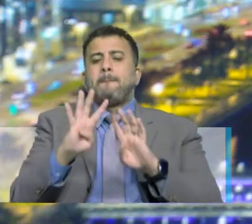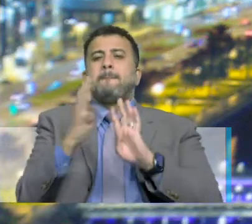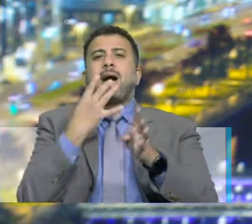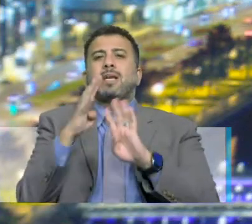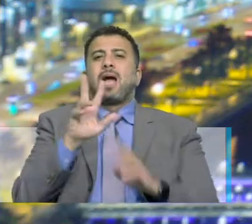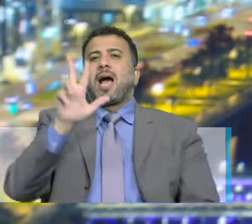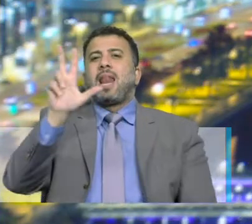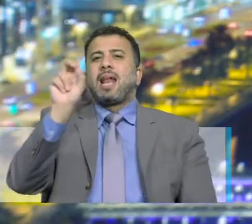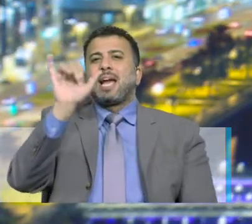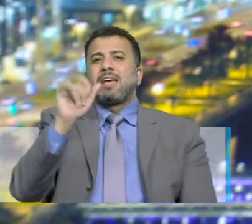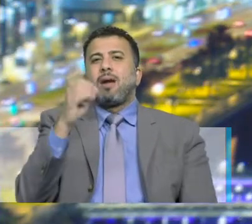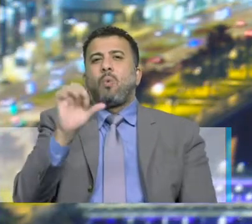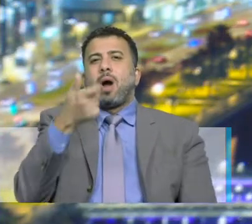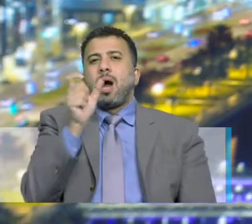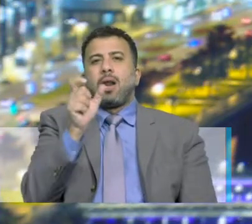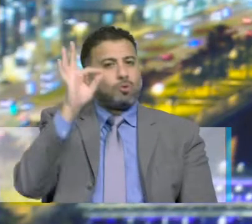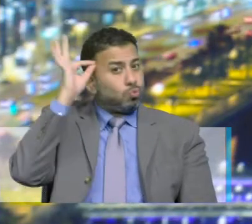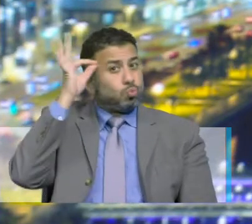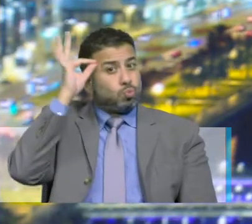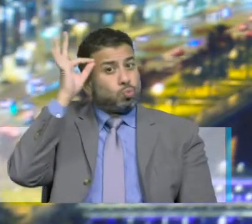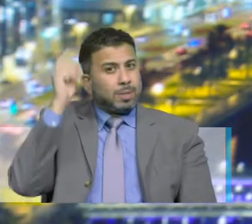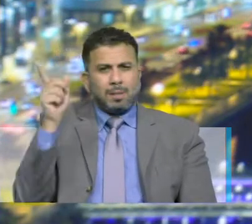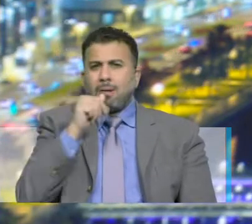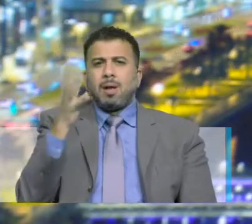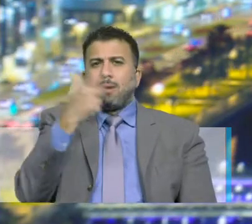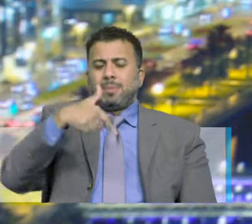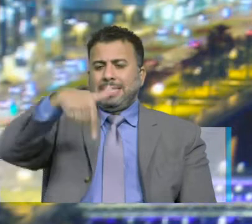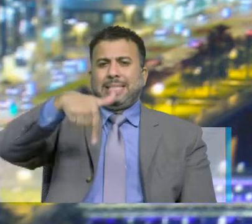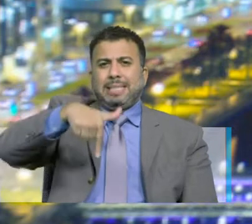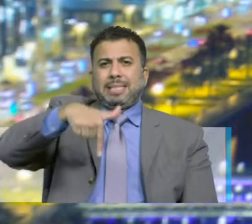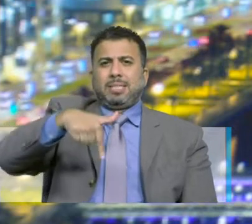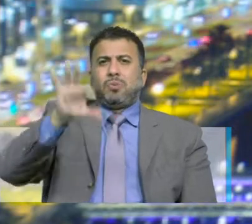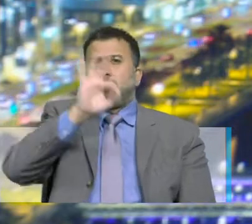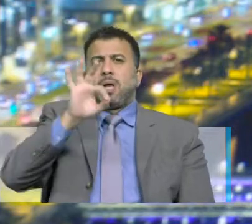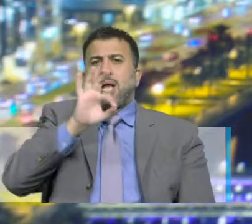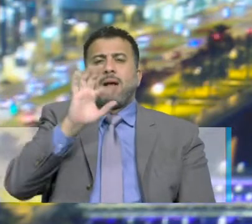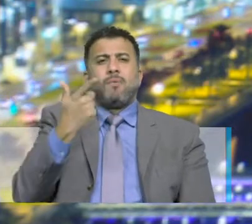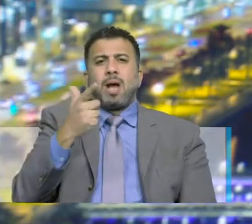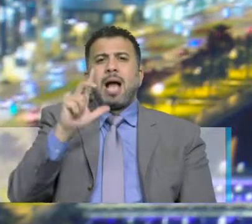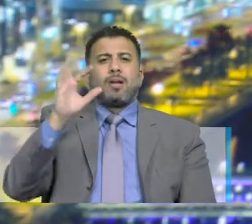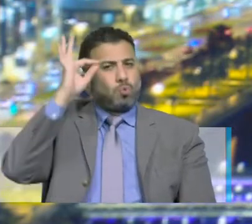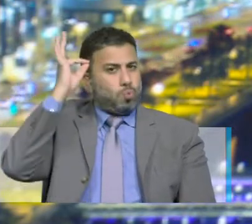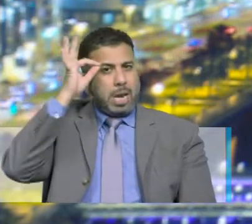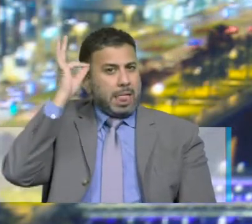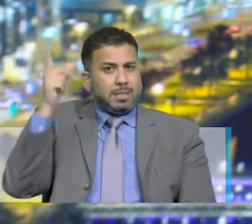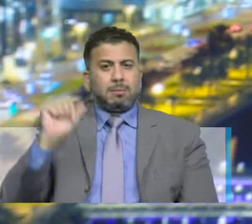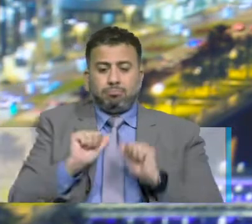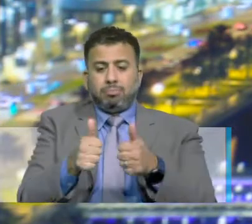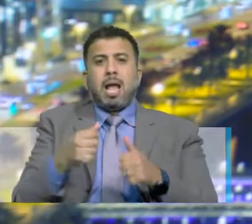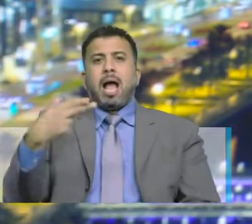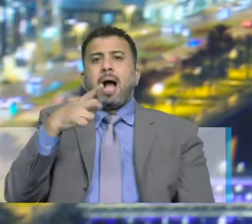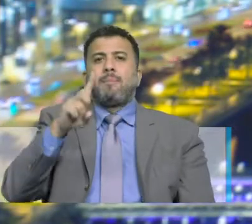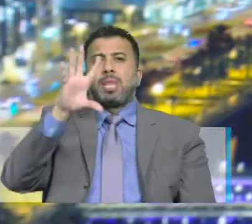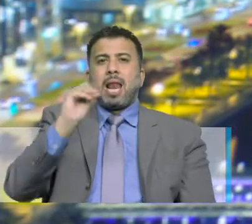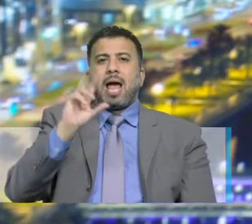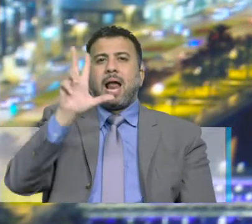يواصل مهرجان القيروان للشعر العربي إقامة فعاليات دورته السادسة في مدينة الحمامات التونسية بحضور سعادة عبد الله بن